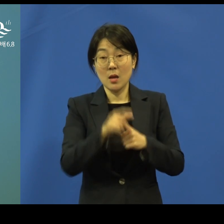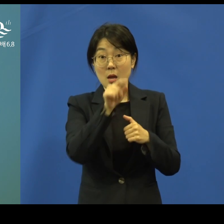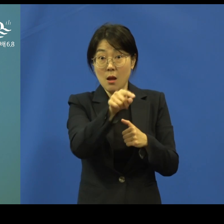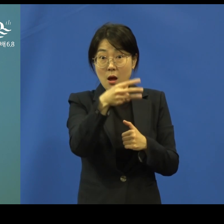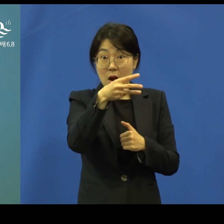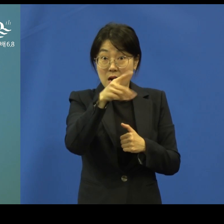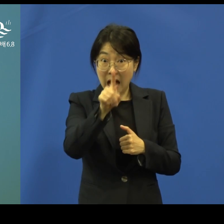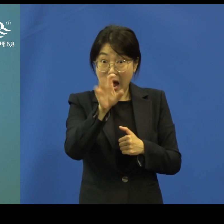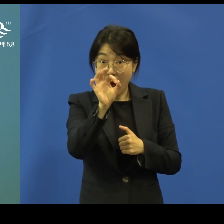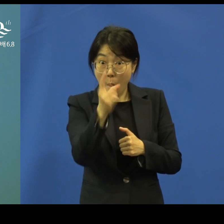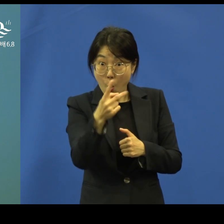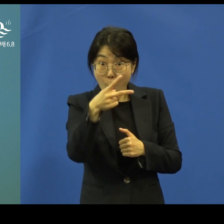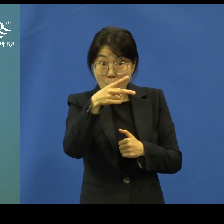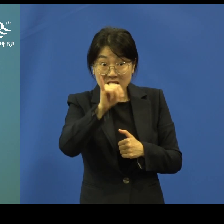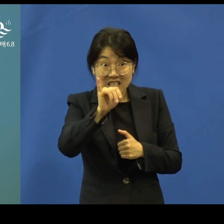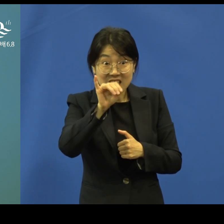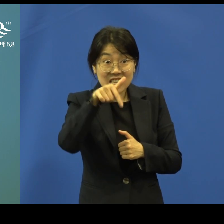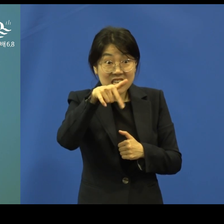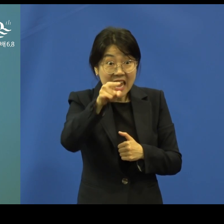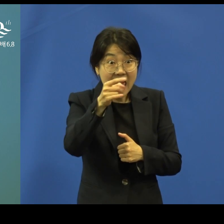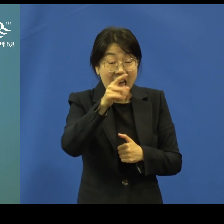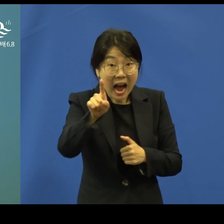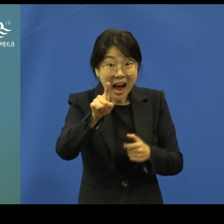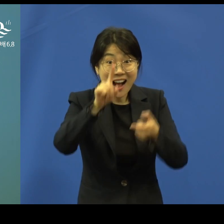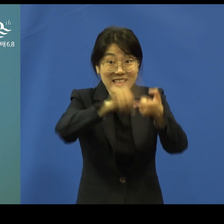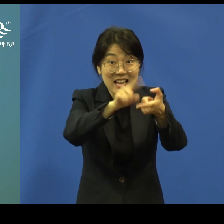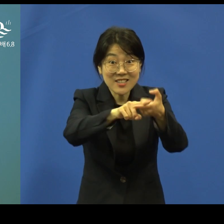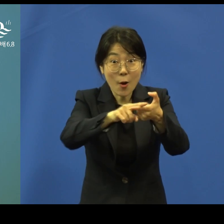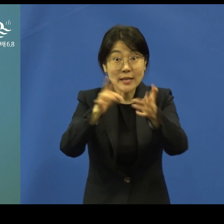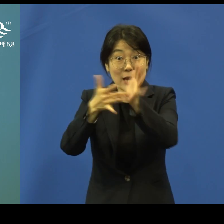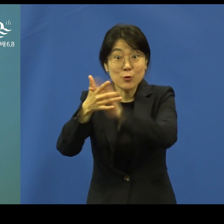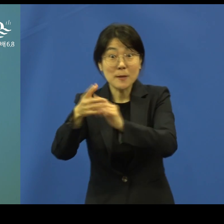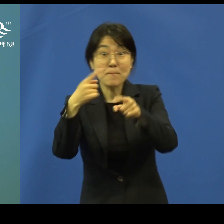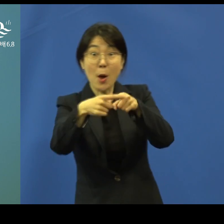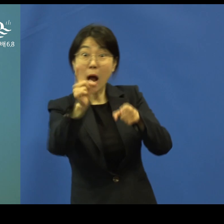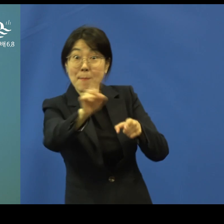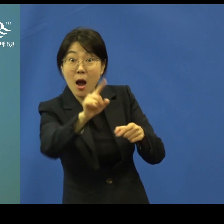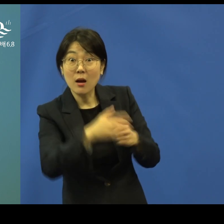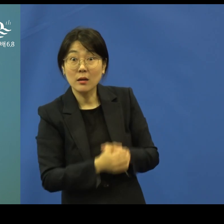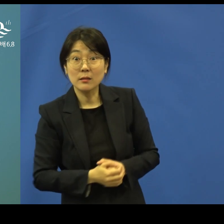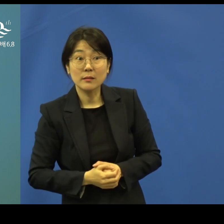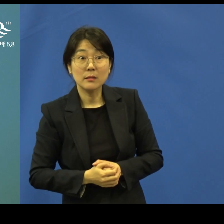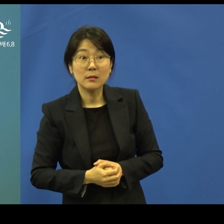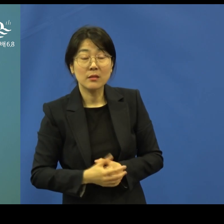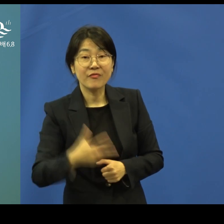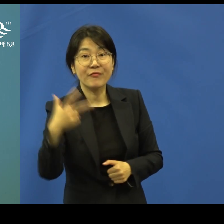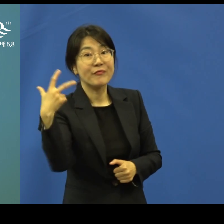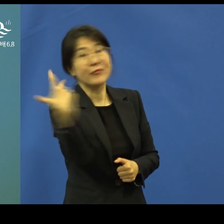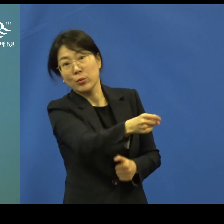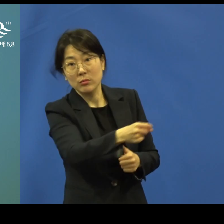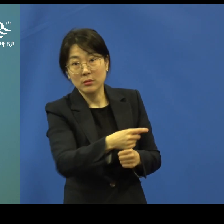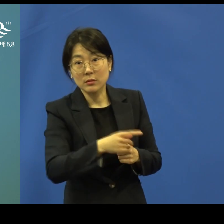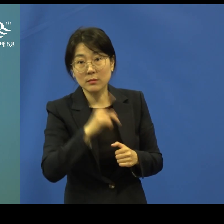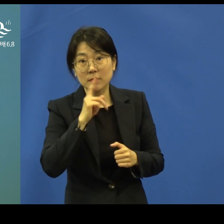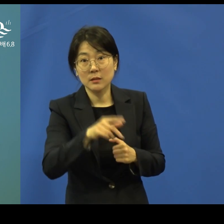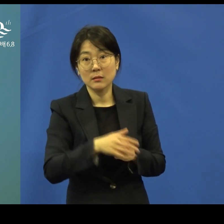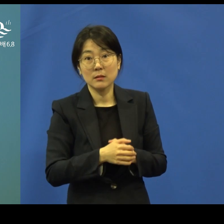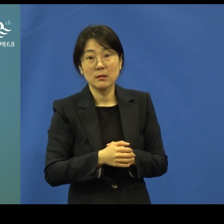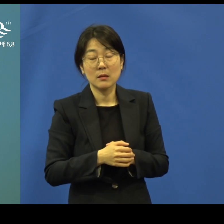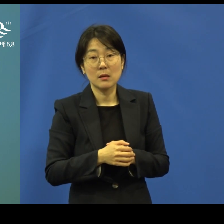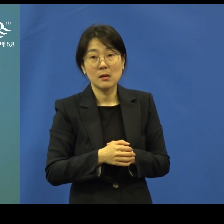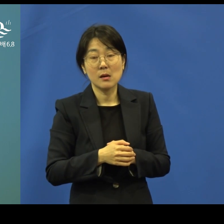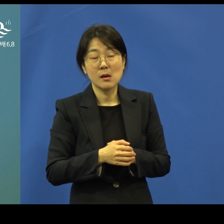주님의 이 평가는 최악이에요. 4대 교회도 굉장히 최악의 평가를